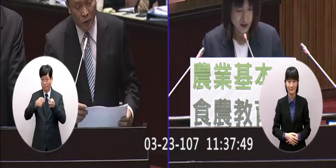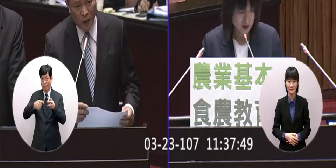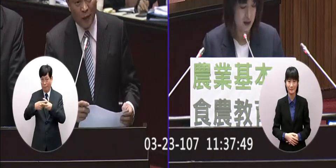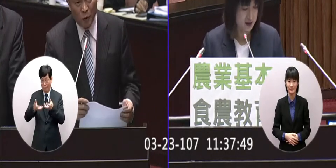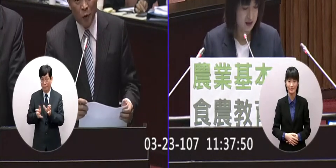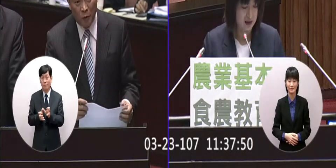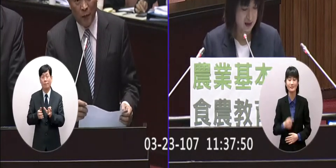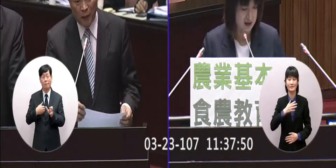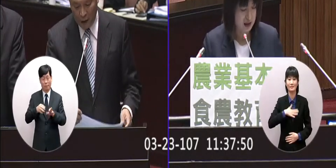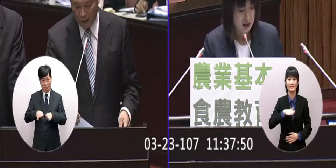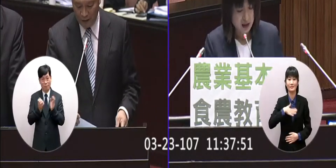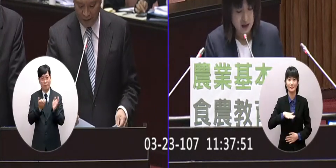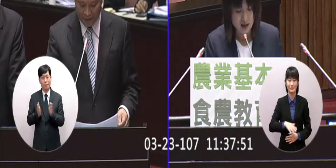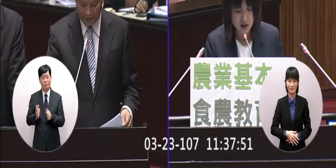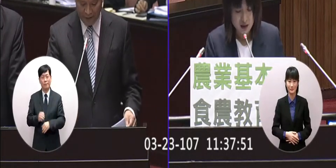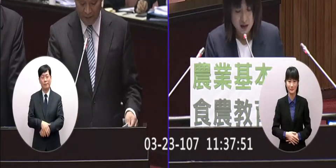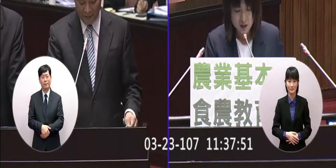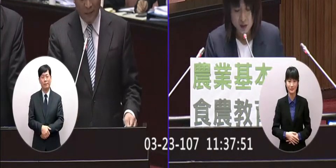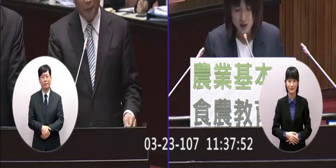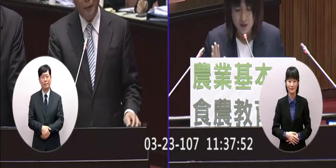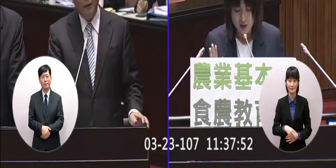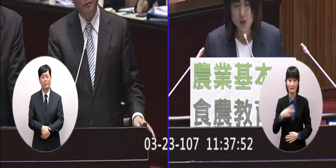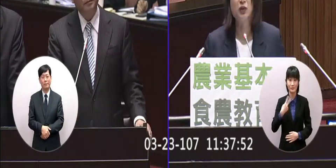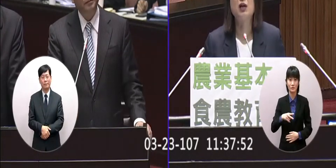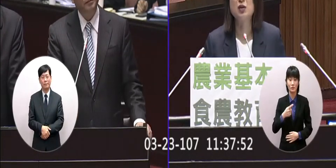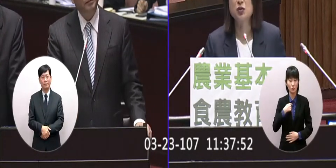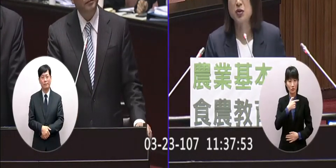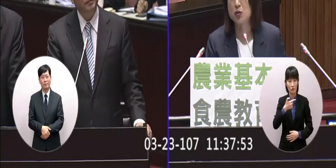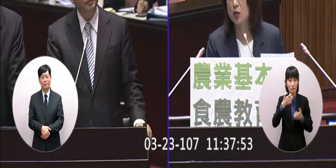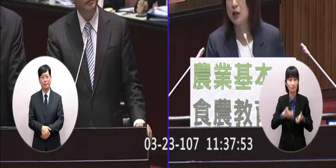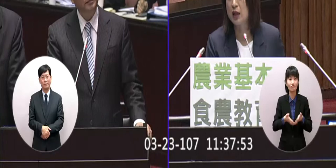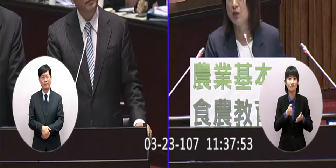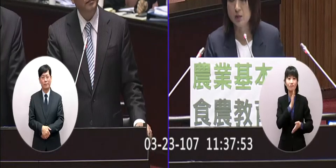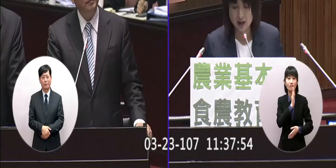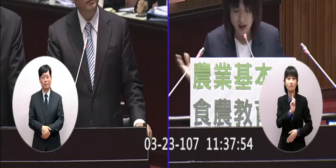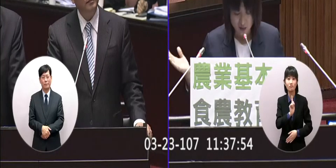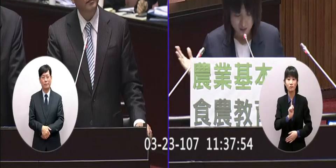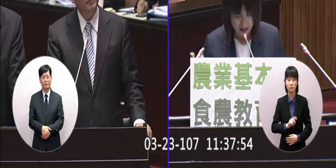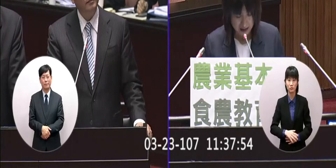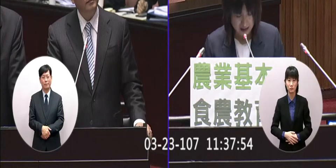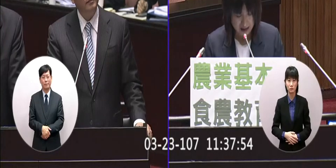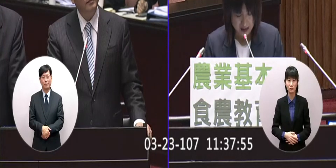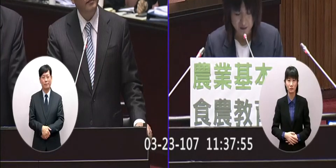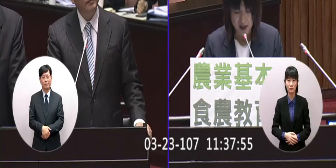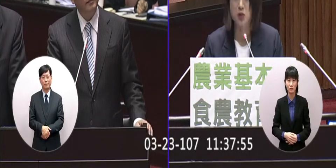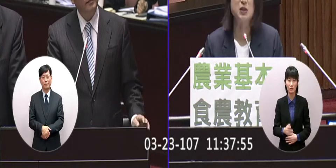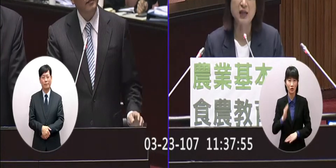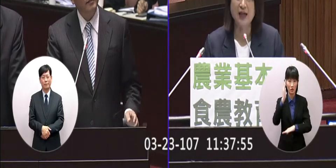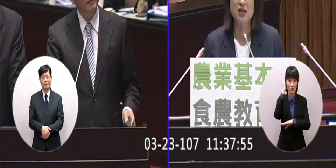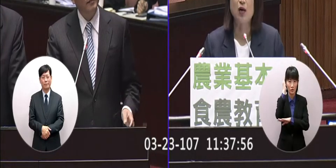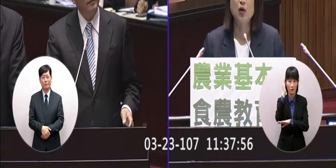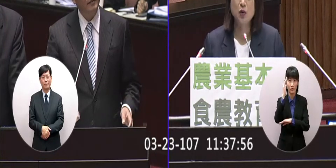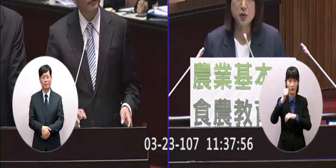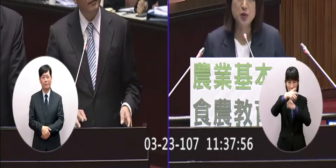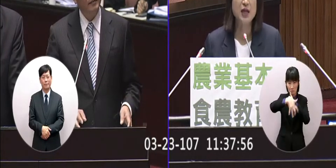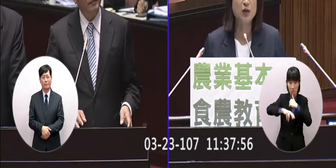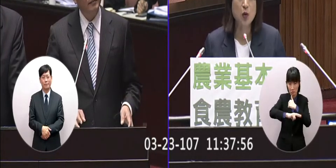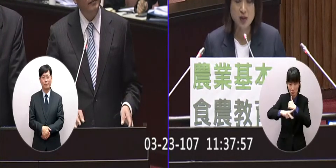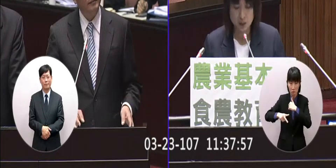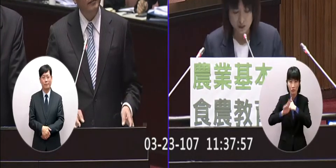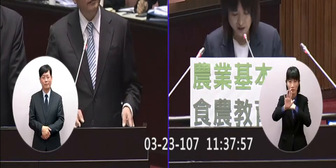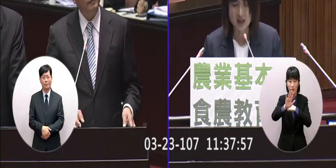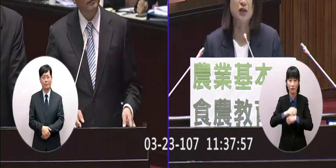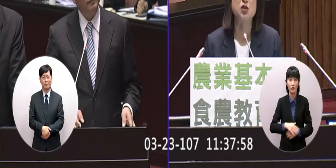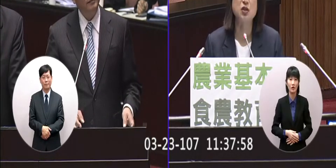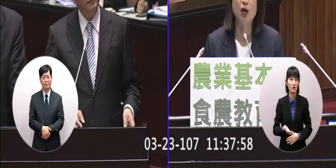个小组，已经在做准备了。 好，那我觉得非常重要的就是说呢，我们知道我们的这个政府在组织改造，过去在